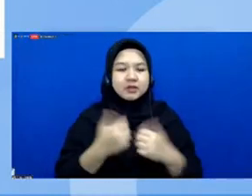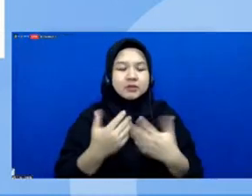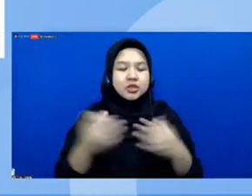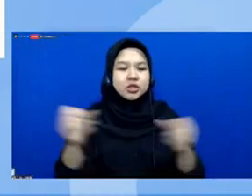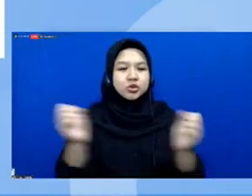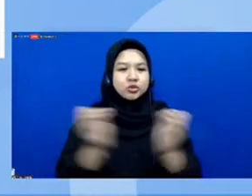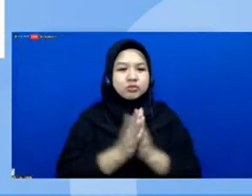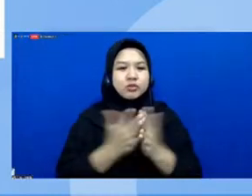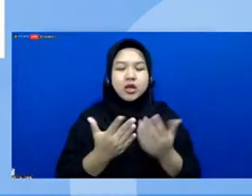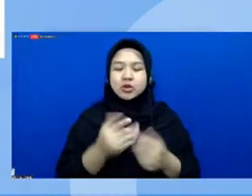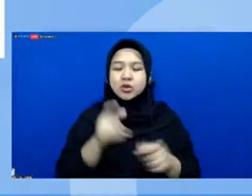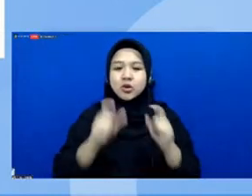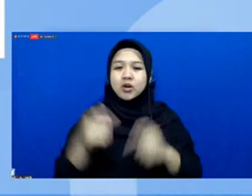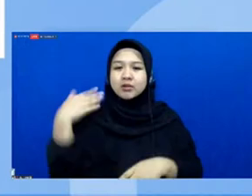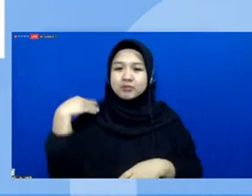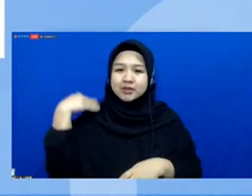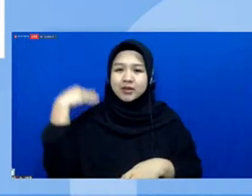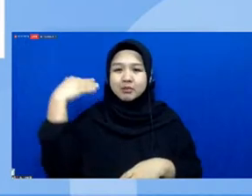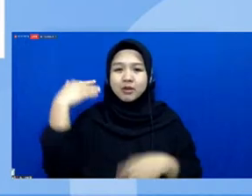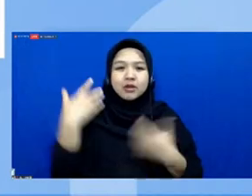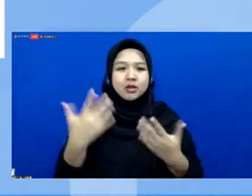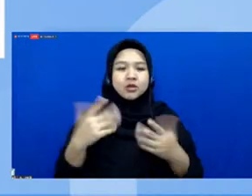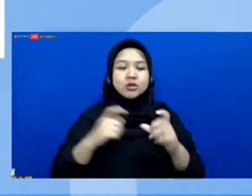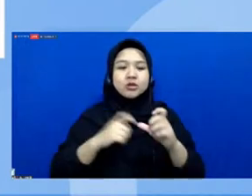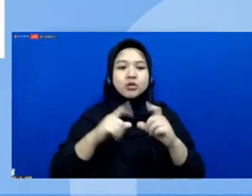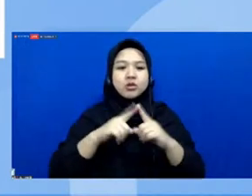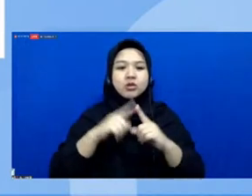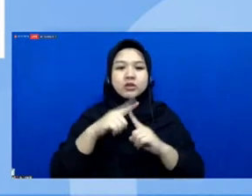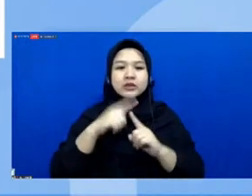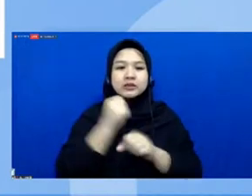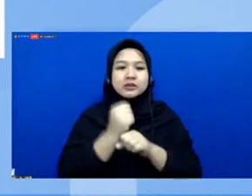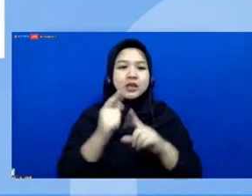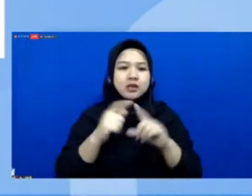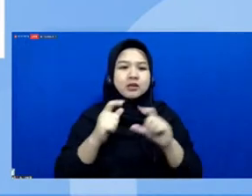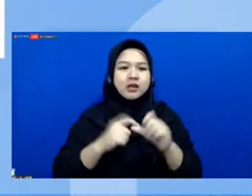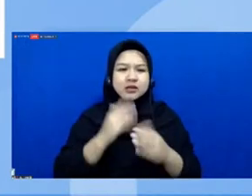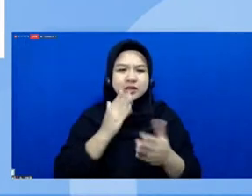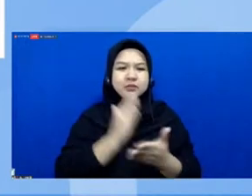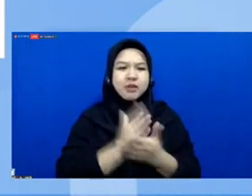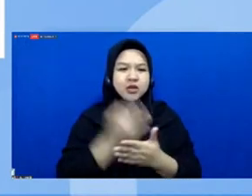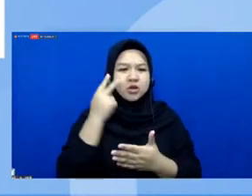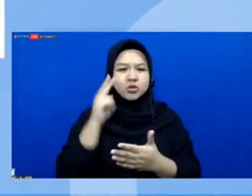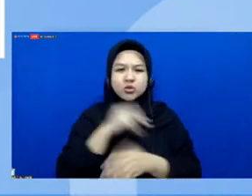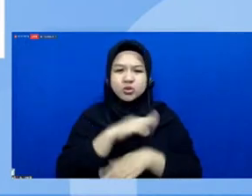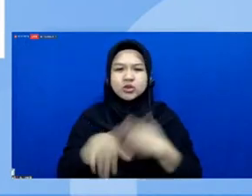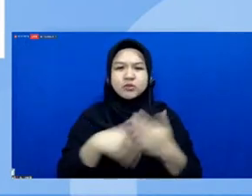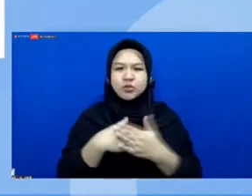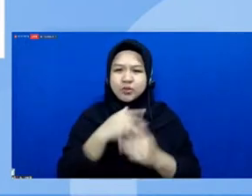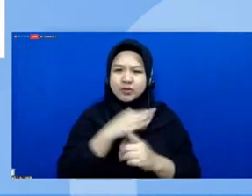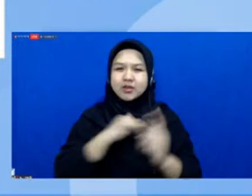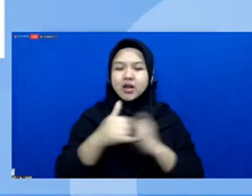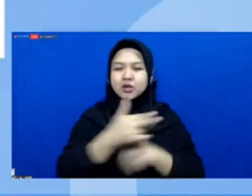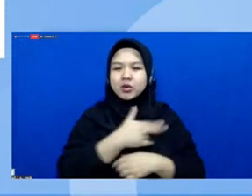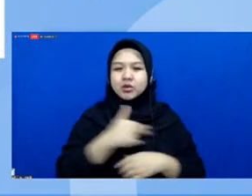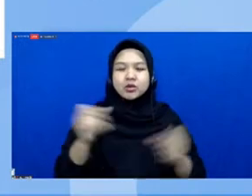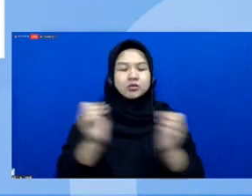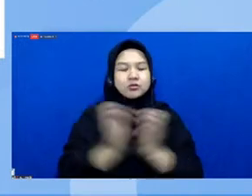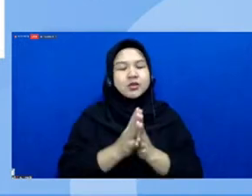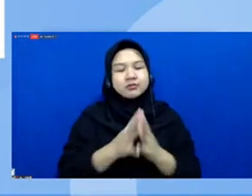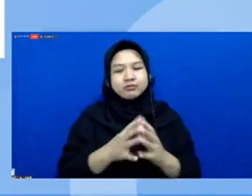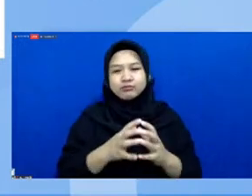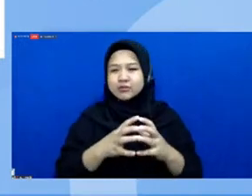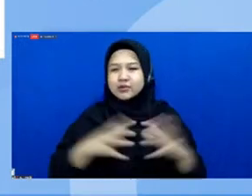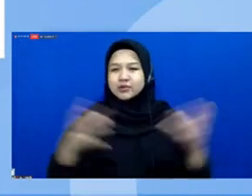personil para pejabat kita ataupun satgas kita sangat terbatas untuk harus menaungi seluruh masyarakat Indonesia yang jumlahnya besar. Oleh karena